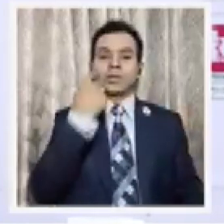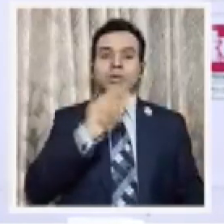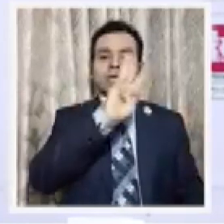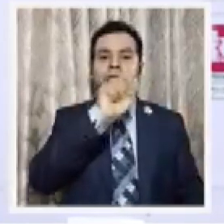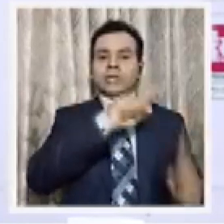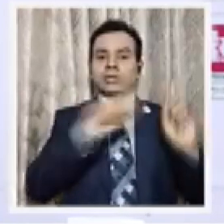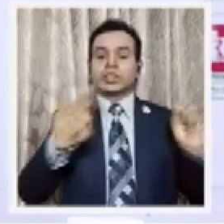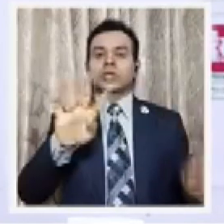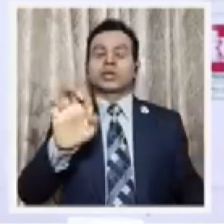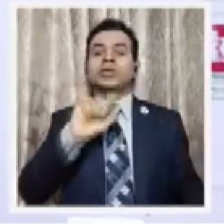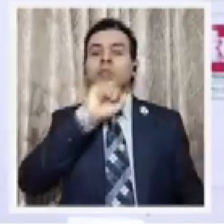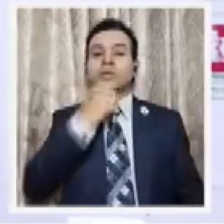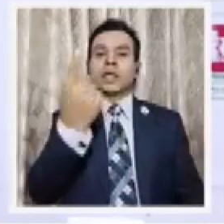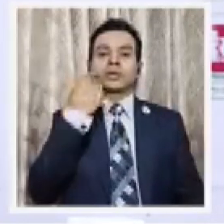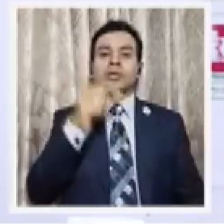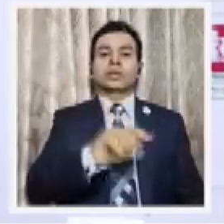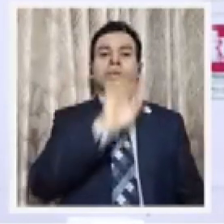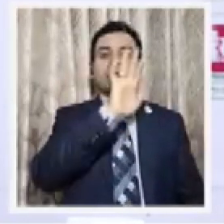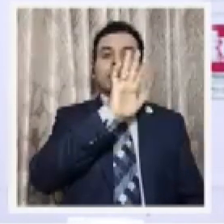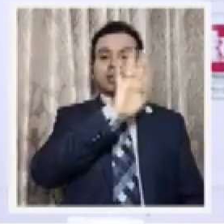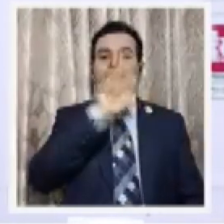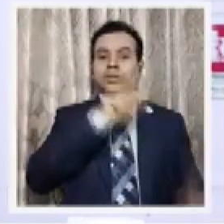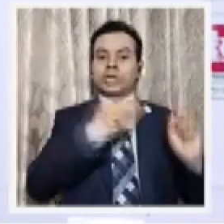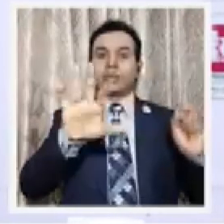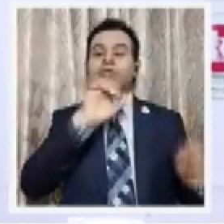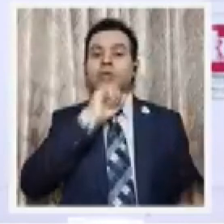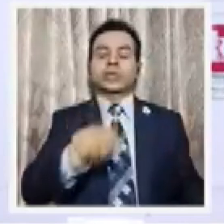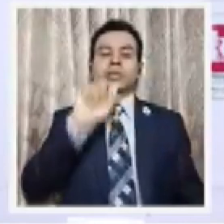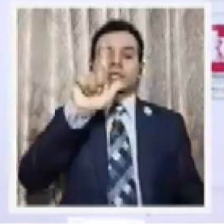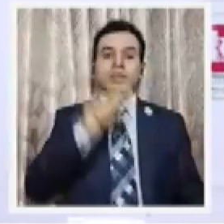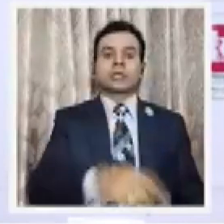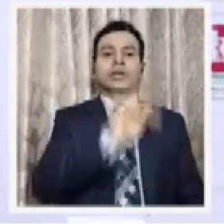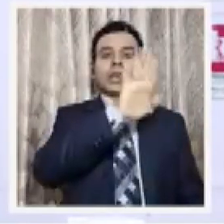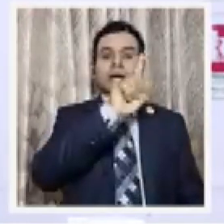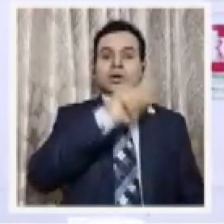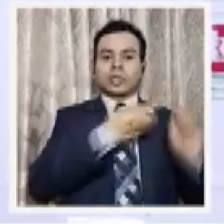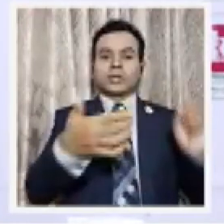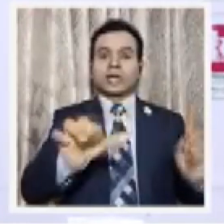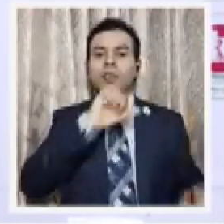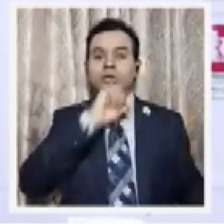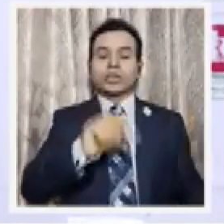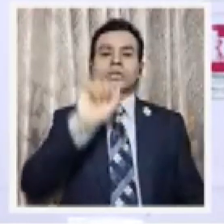24 ঘন্টায় যারা মৃত্যুবরণ করেছেন তাদের বয়স বিভাজনে 21 থেকে 30 বছরের 1 জন, 31 থেকে 40 1 জন,